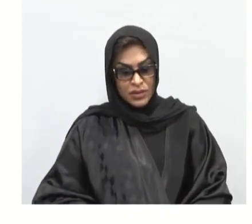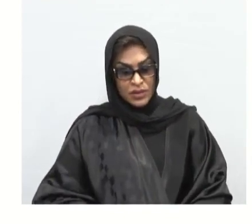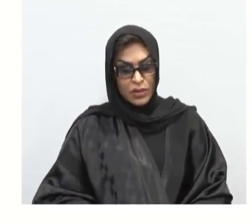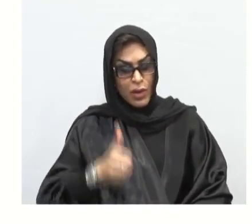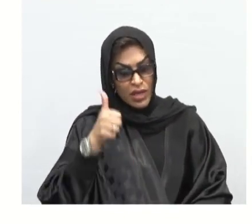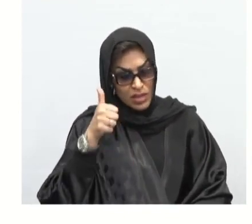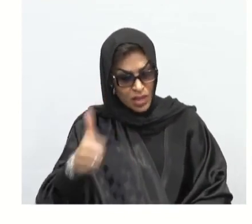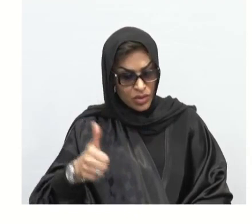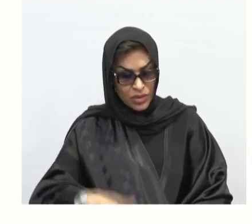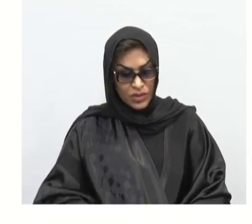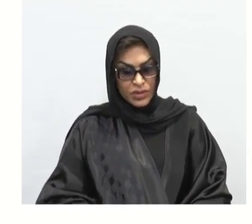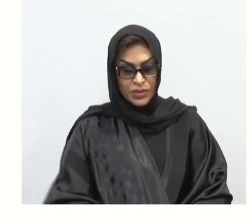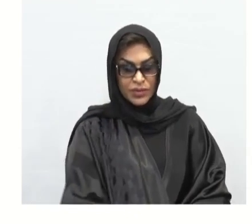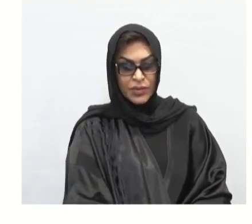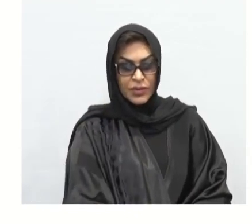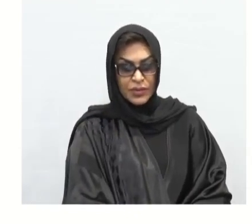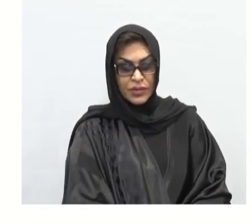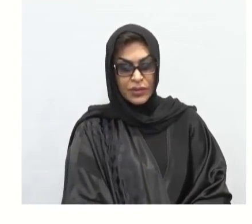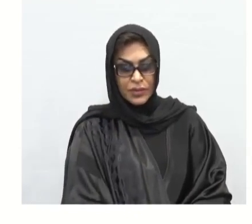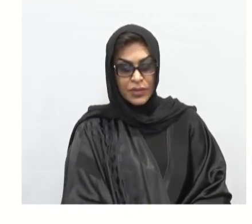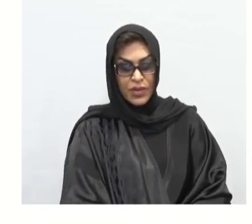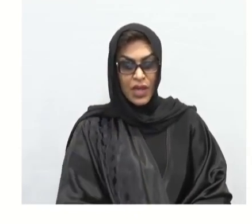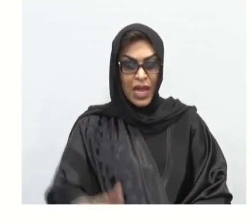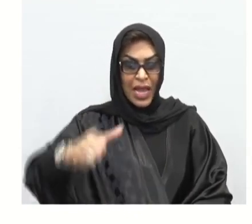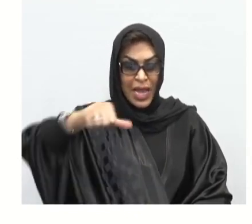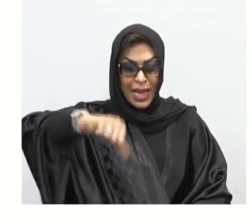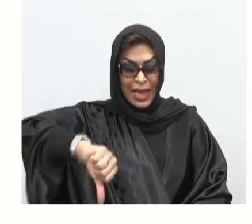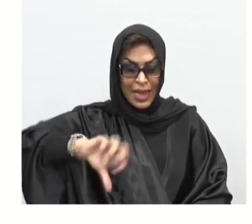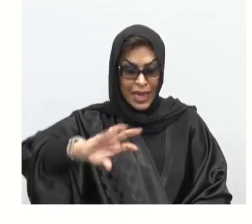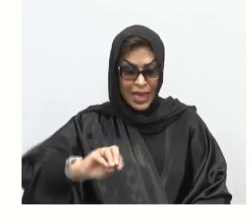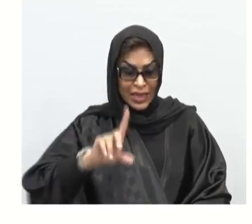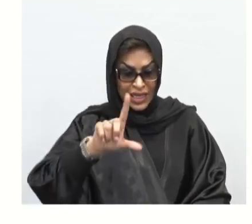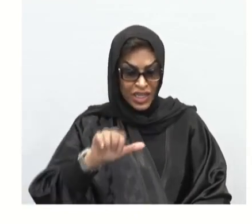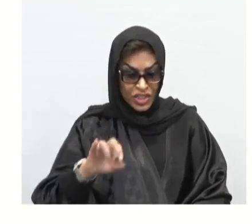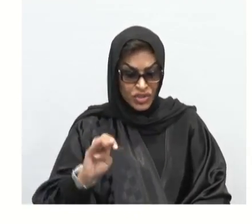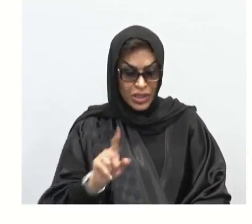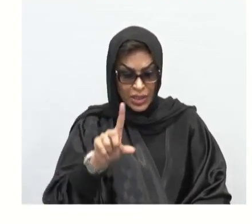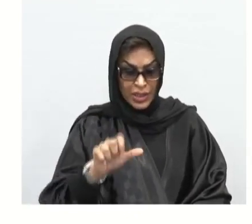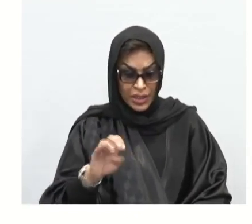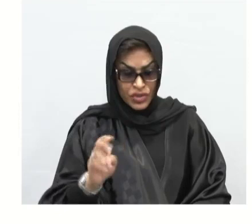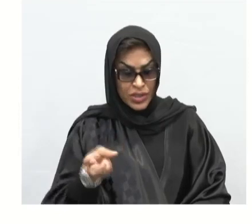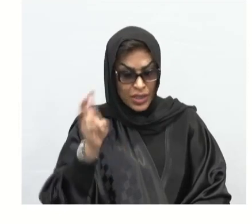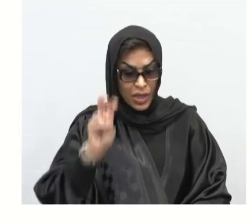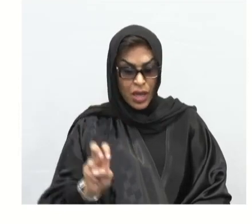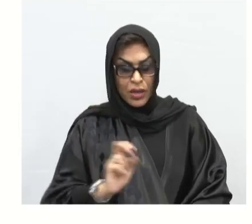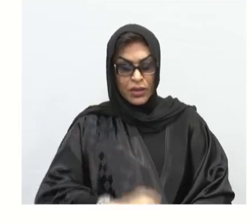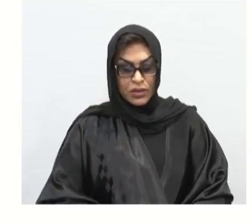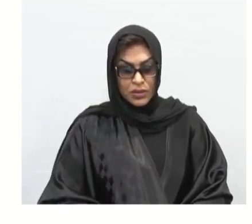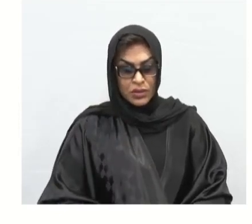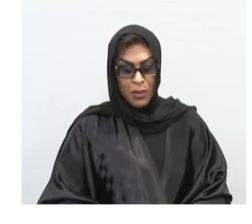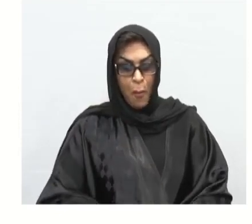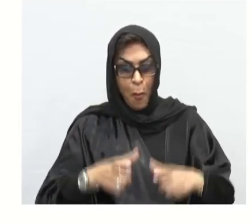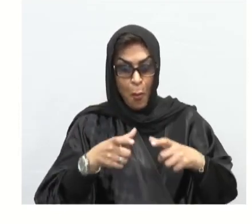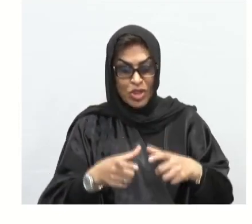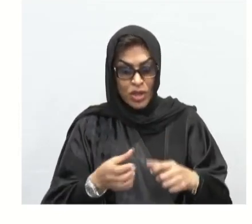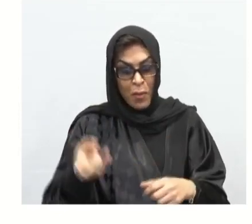احسنتم رائعون اذا من انواع المجرات طالبتي مجره اهليجيه كذلك طالب طالبتين لدينا